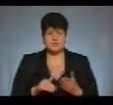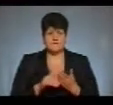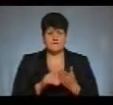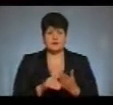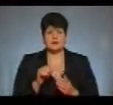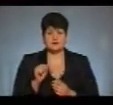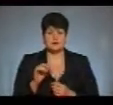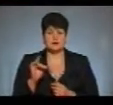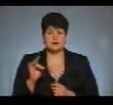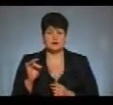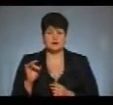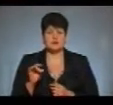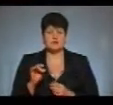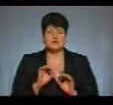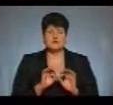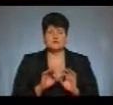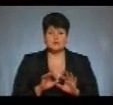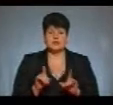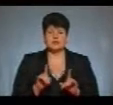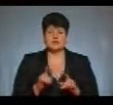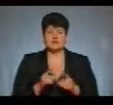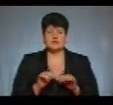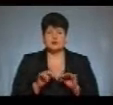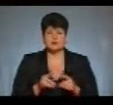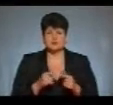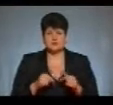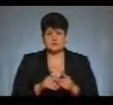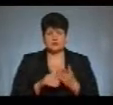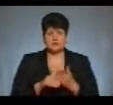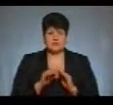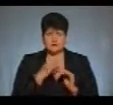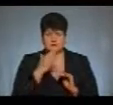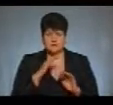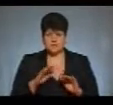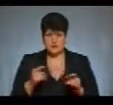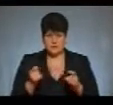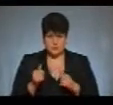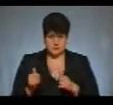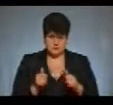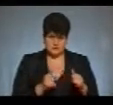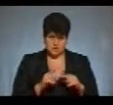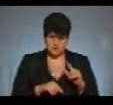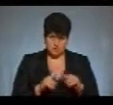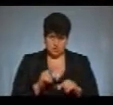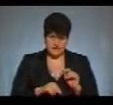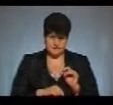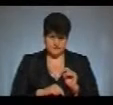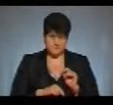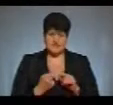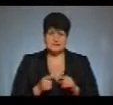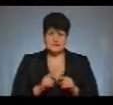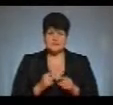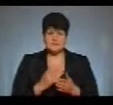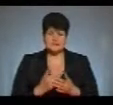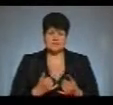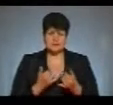Лиса розповідає, акцію організували, аби допомогти багатодітним та малозабезпеченим родинам. Це є за